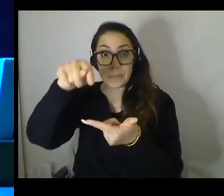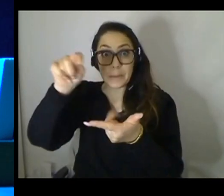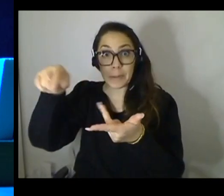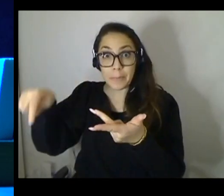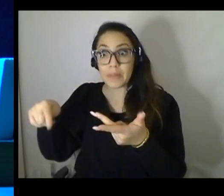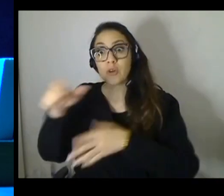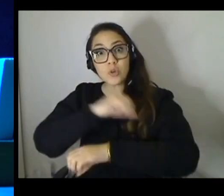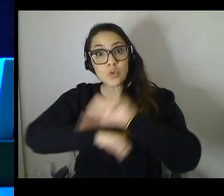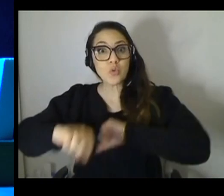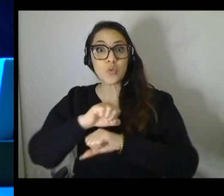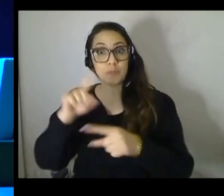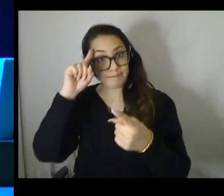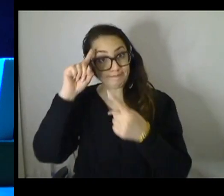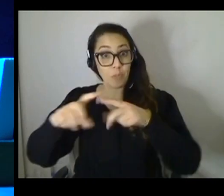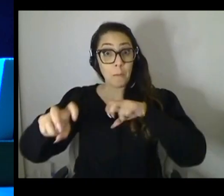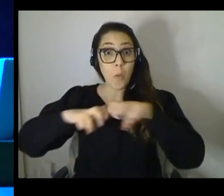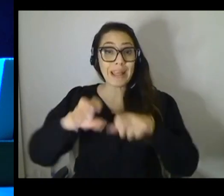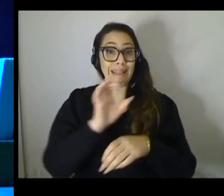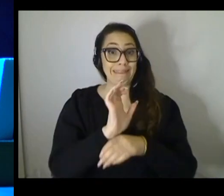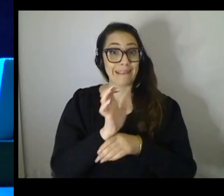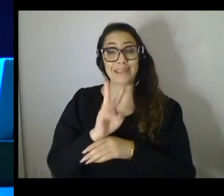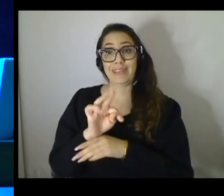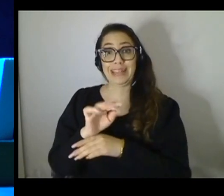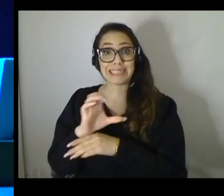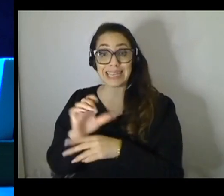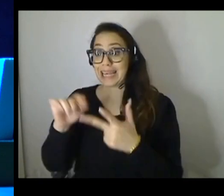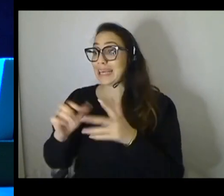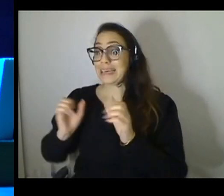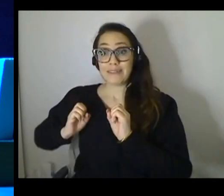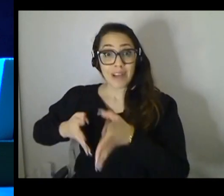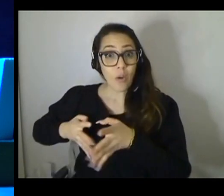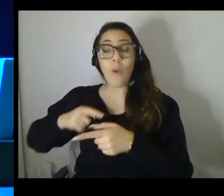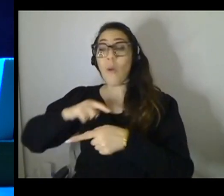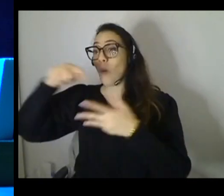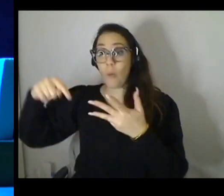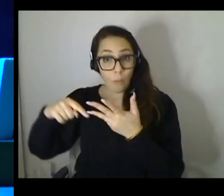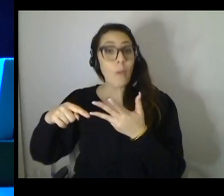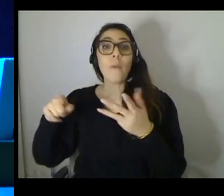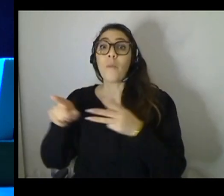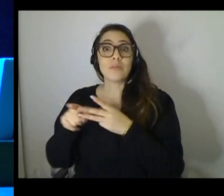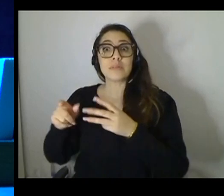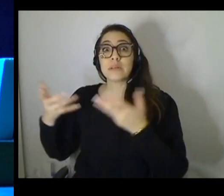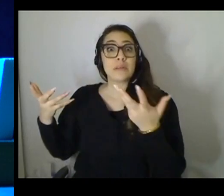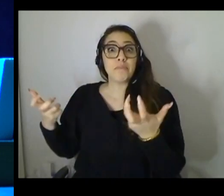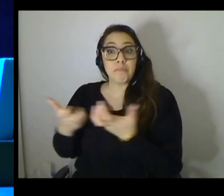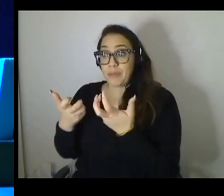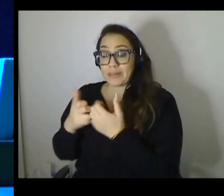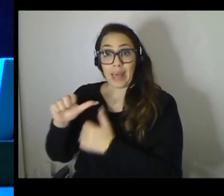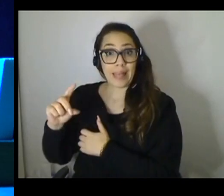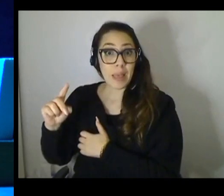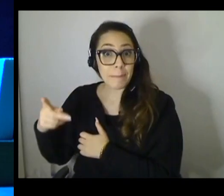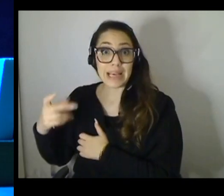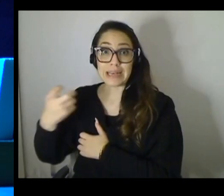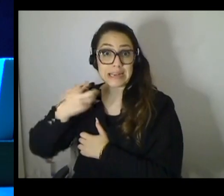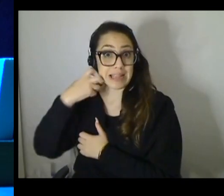font les mobilités, depuis les taxis, les VTC, jusqu'aux cyclistes, en passant par les grands opérateurs que sont bien sûr l'ADP, la SNCF